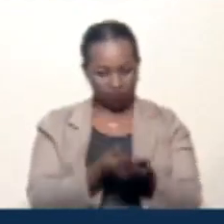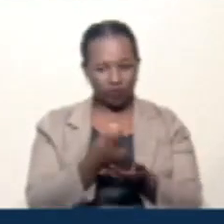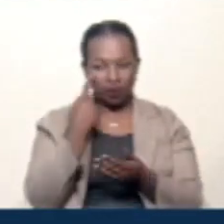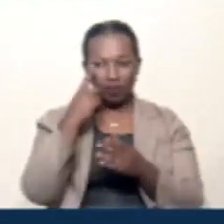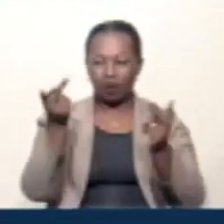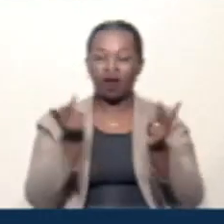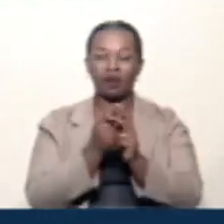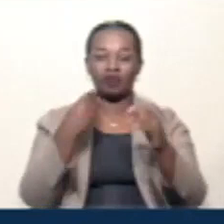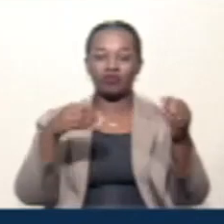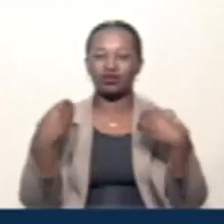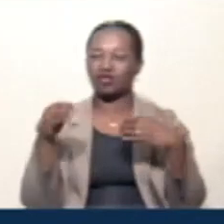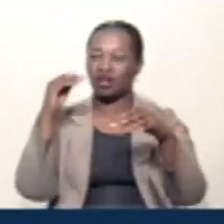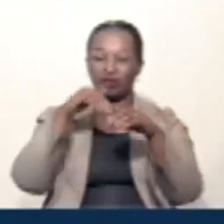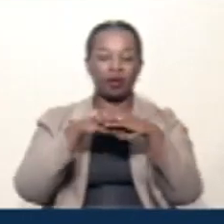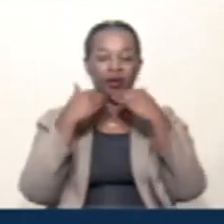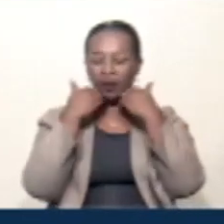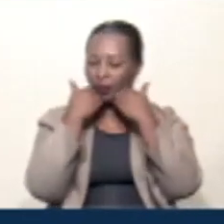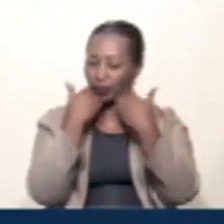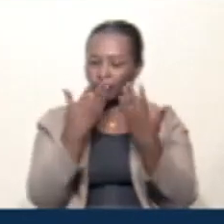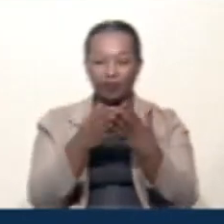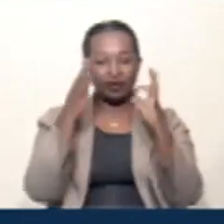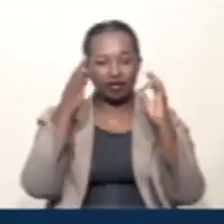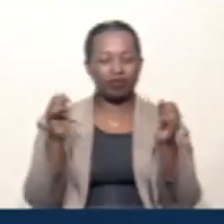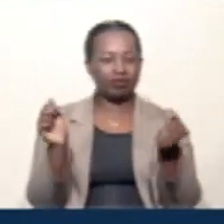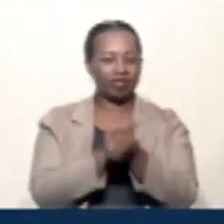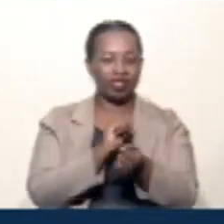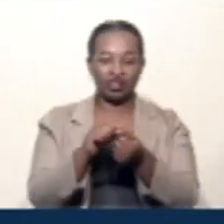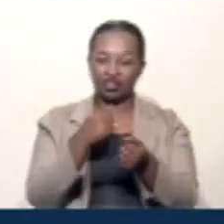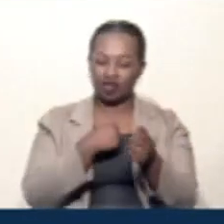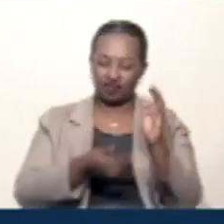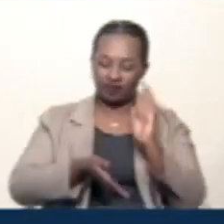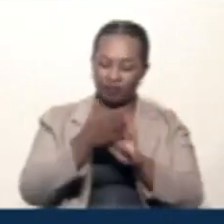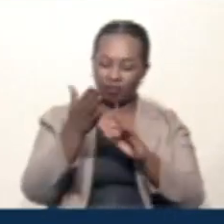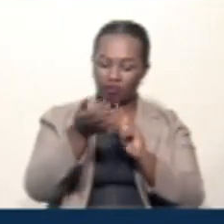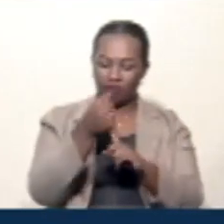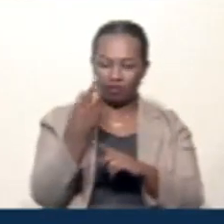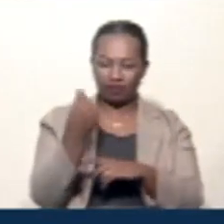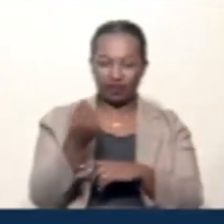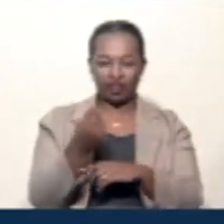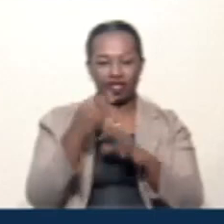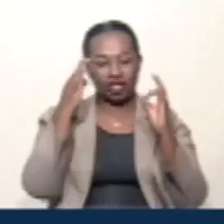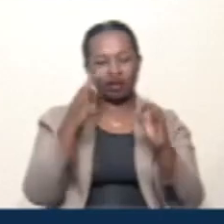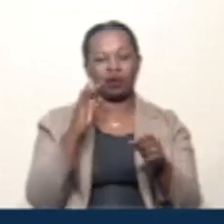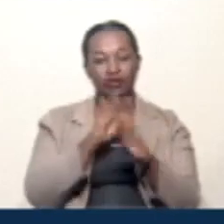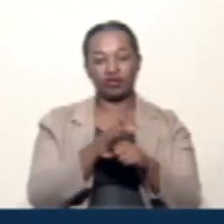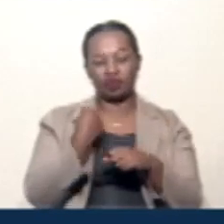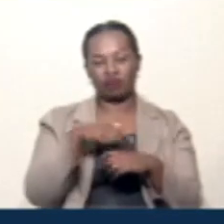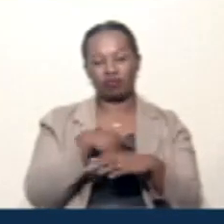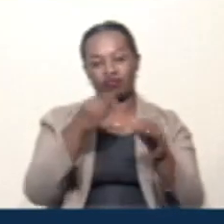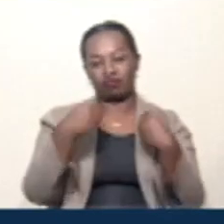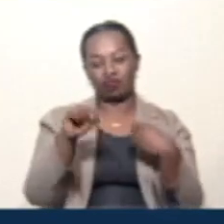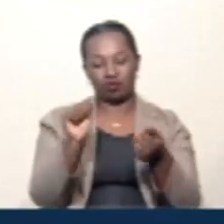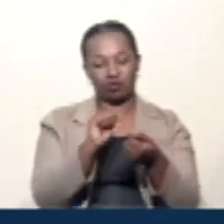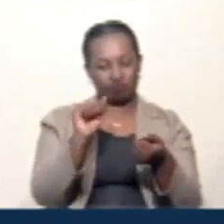butiki imeze, yambaye ubusa kubera ko ibyangijwe ntabwo nari kubasha guhita mbigaruza ako kanya. Byinshi ducuruza twebwe birangirika, imiceri,